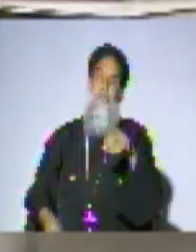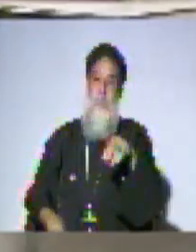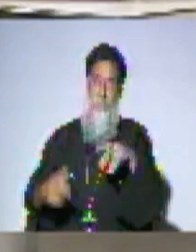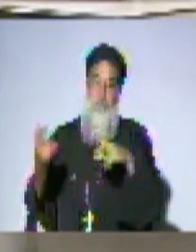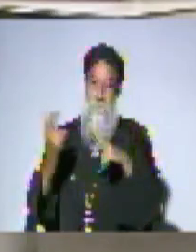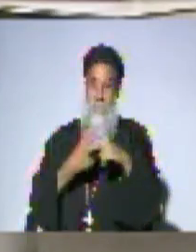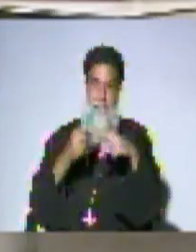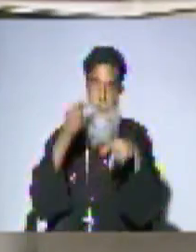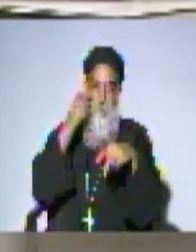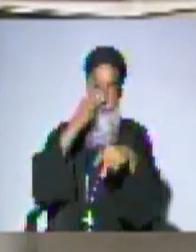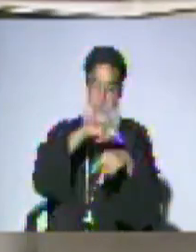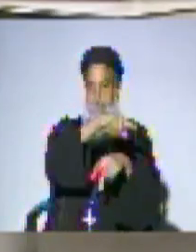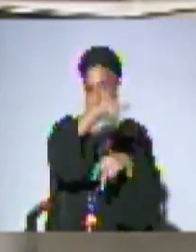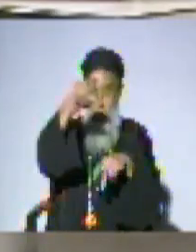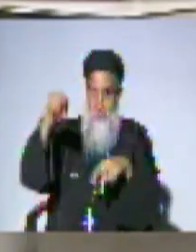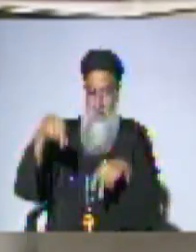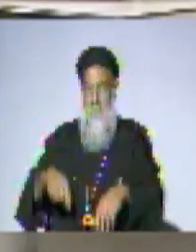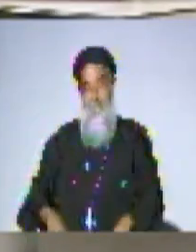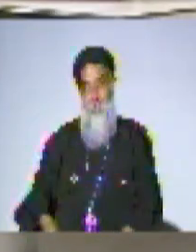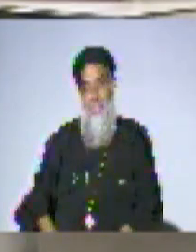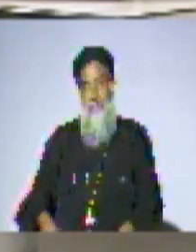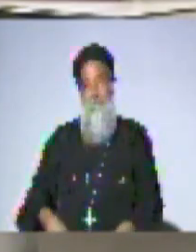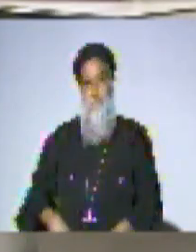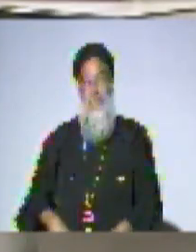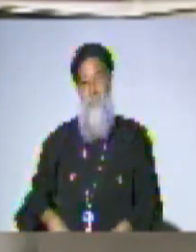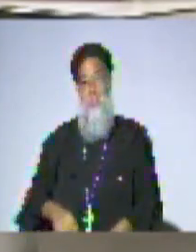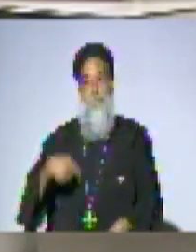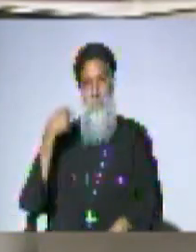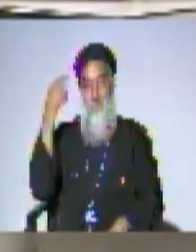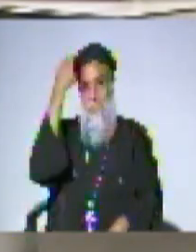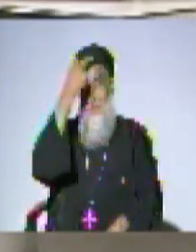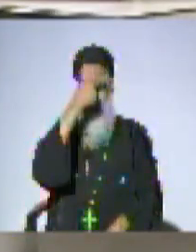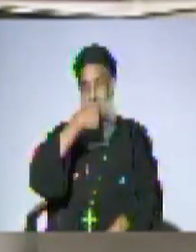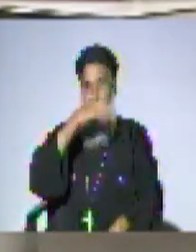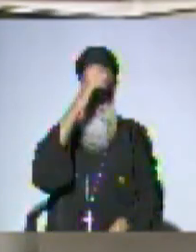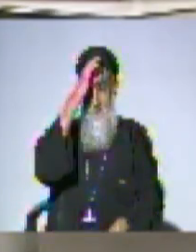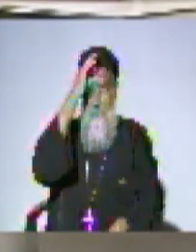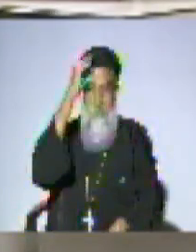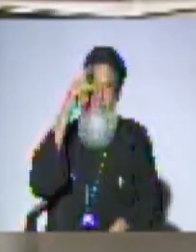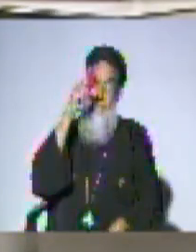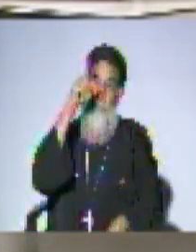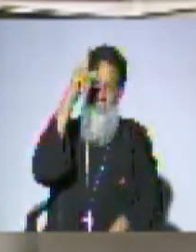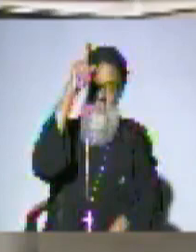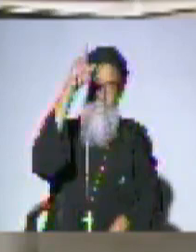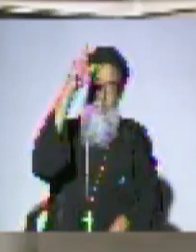ومحبة البشر دي صفات في ربنا،